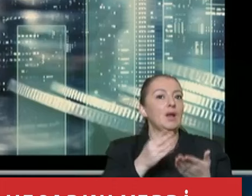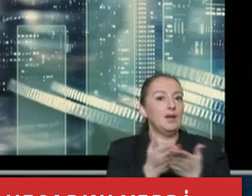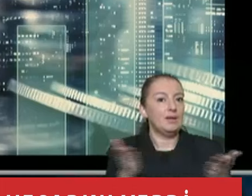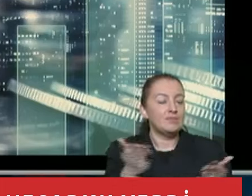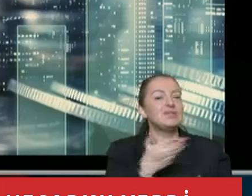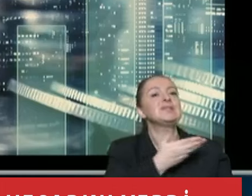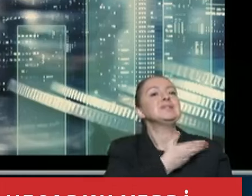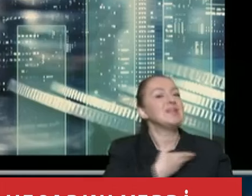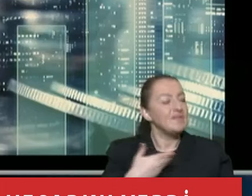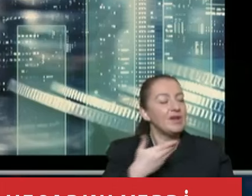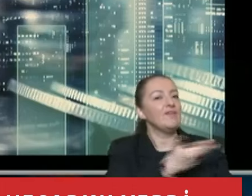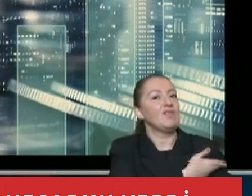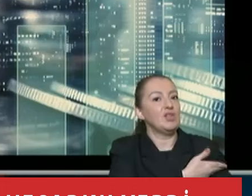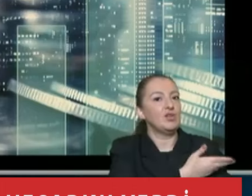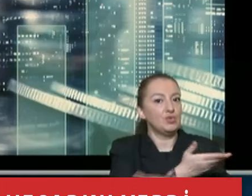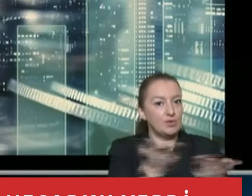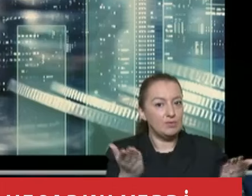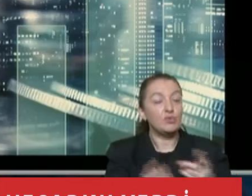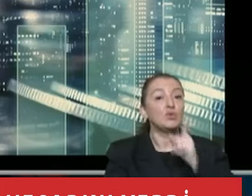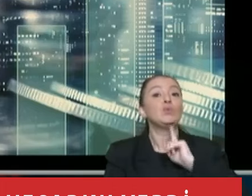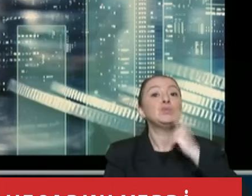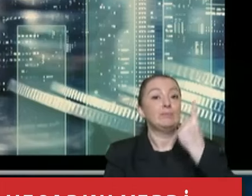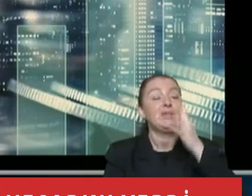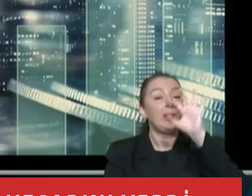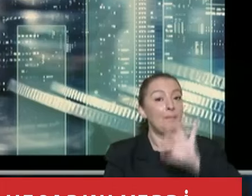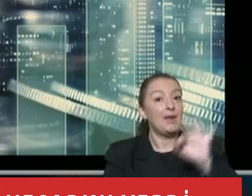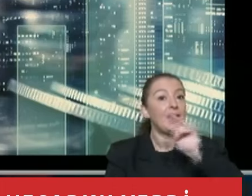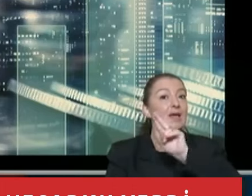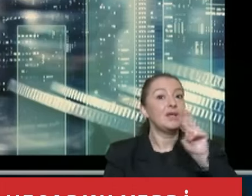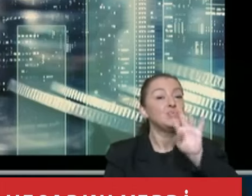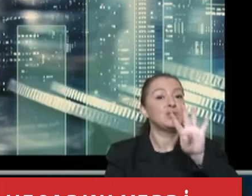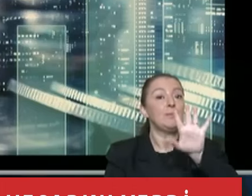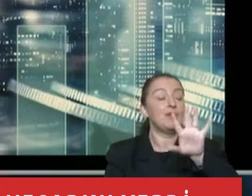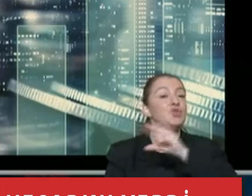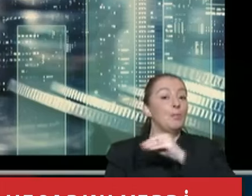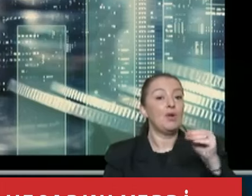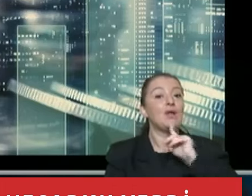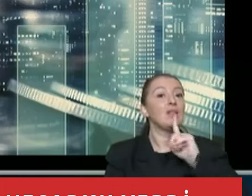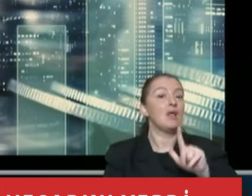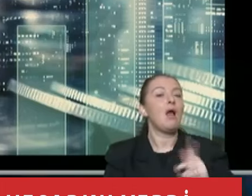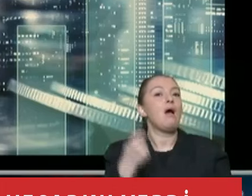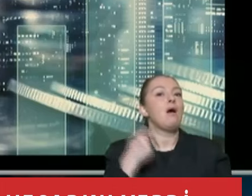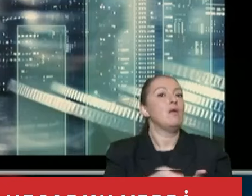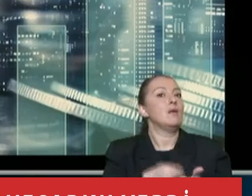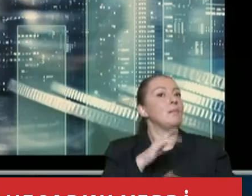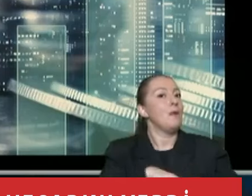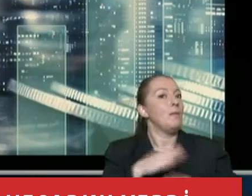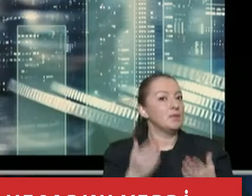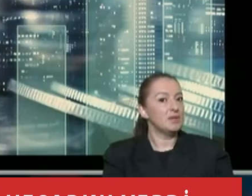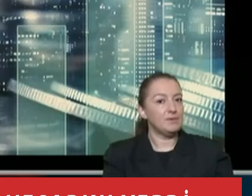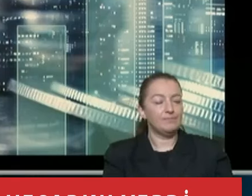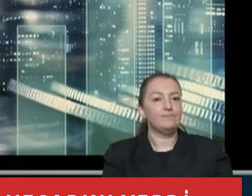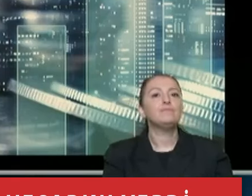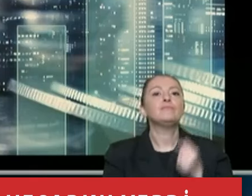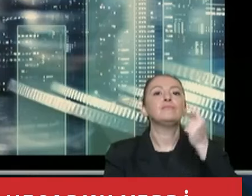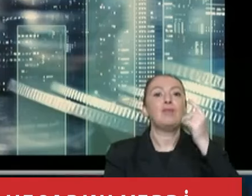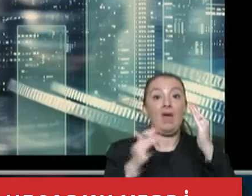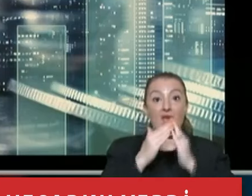sevgili vatandaşlarımız 101 milyar 745 milyon lira yatırım yaptık hane